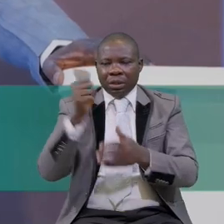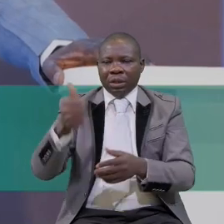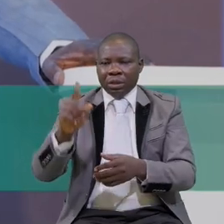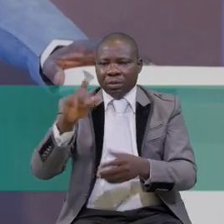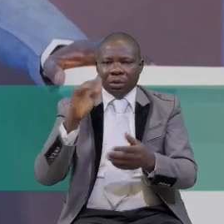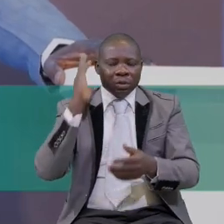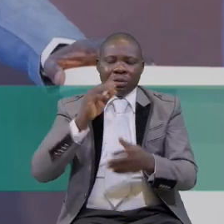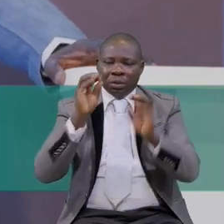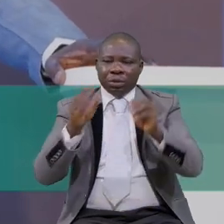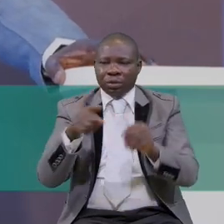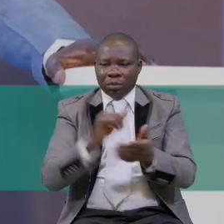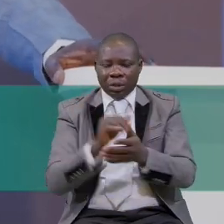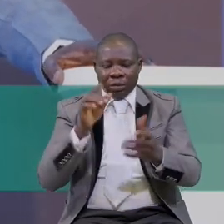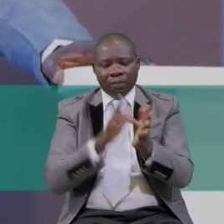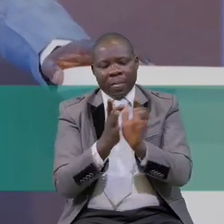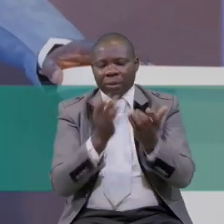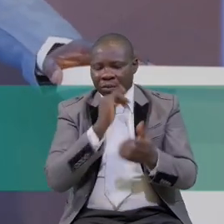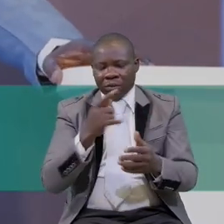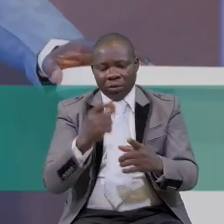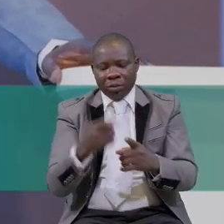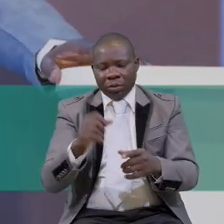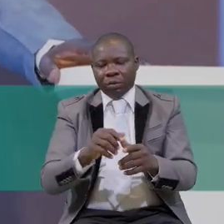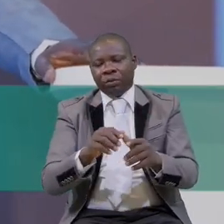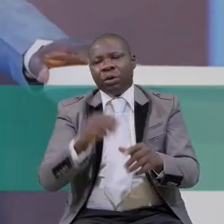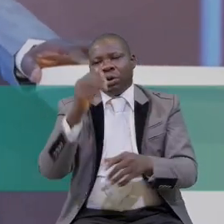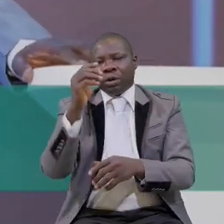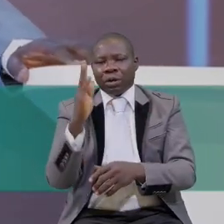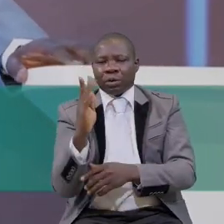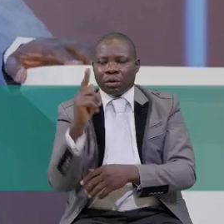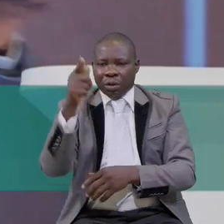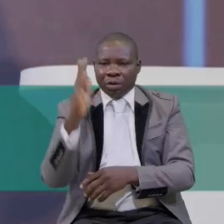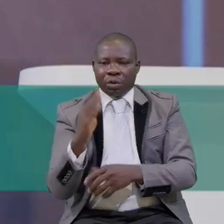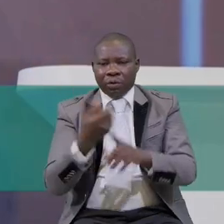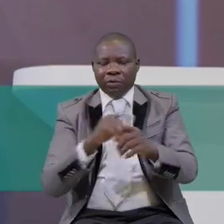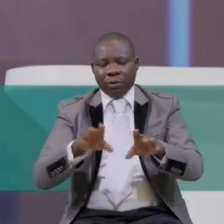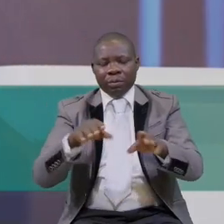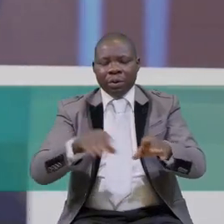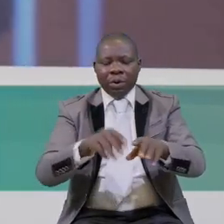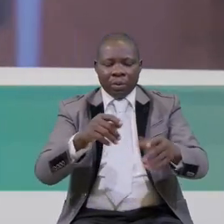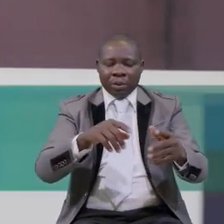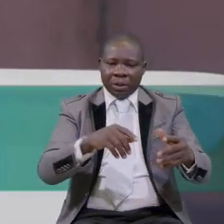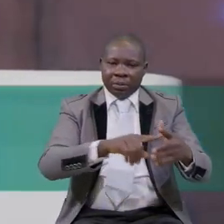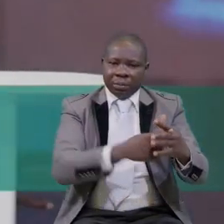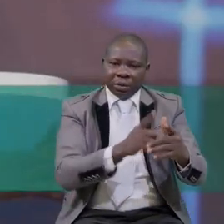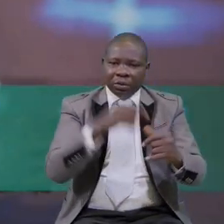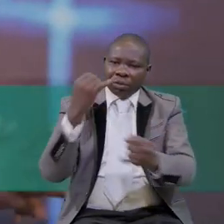la Bible est la parole de Dieu de page en page. Vous connaissez déjà cela.